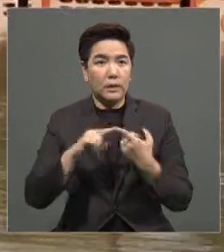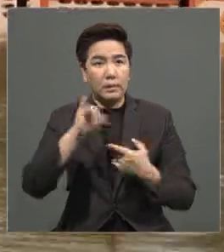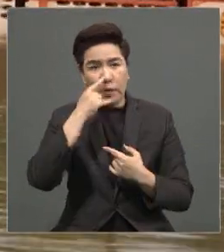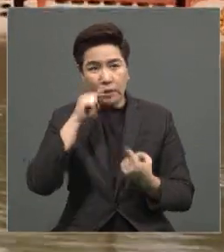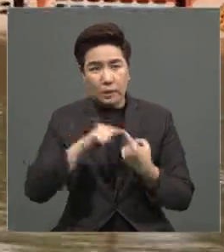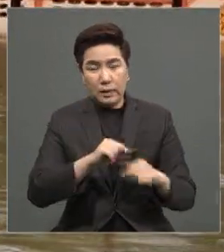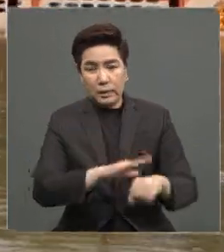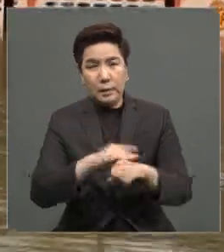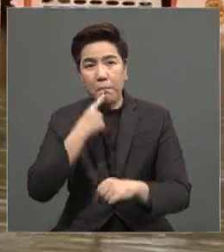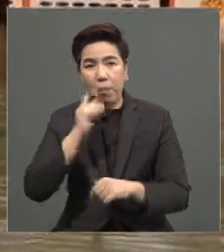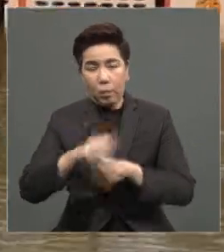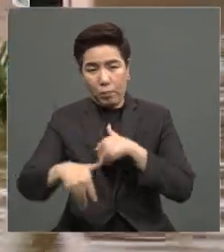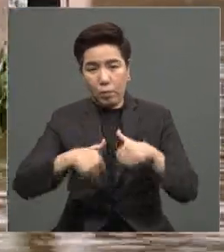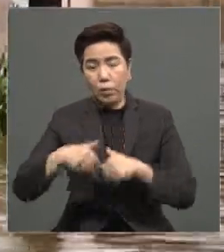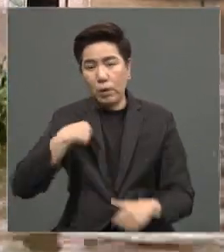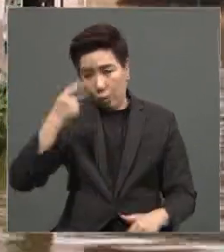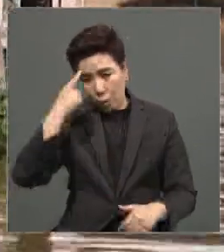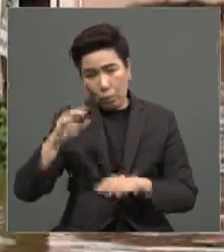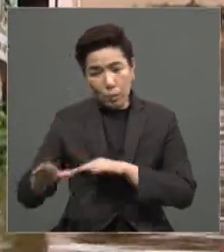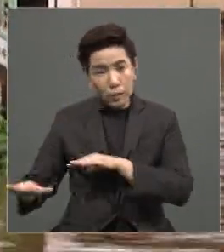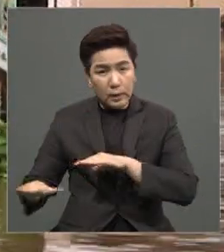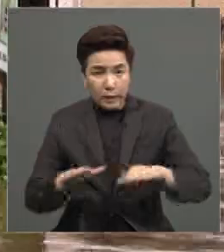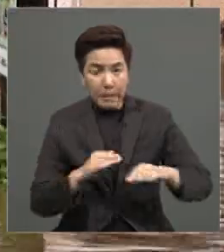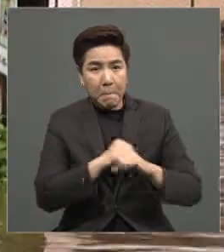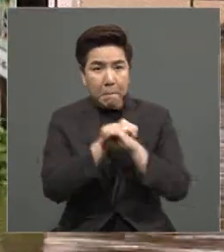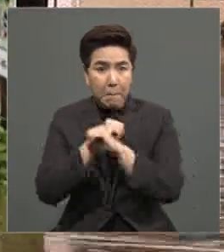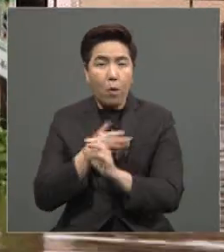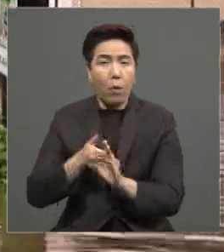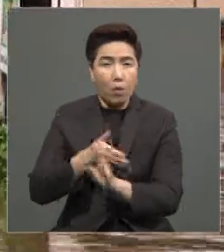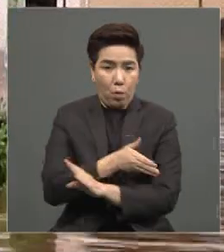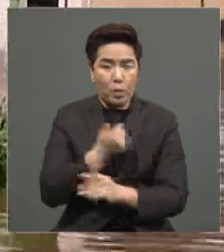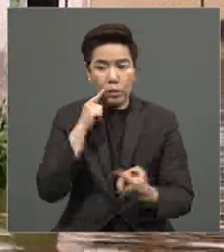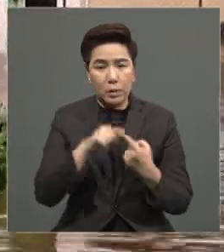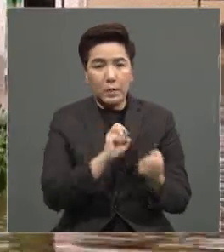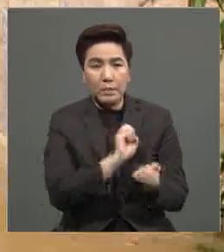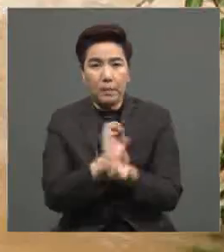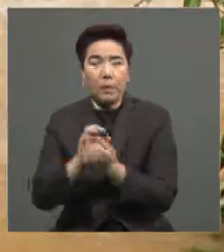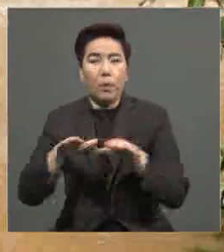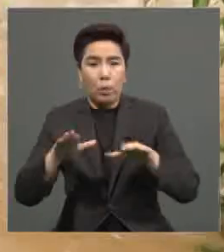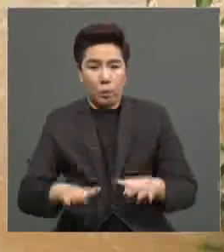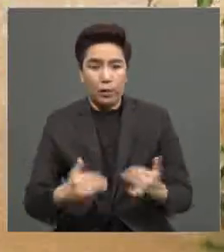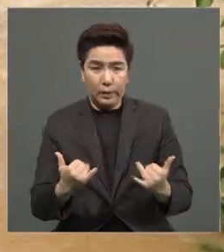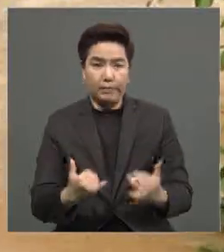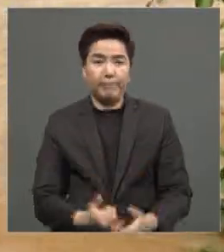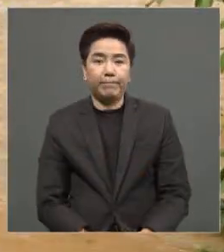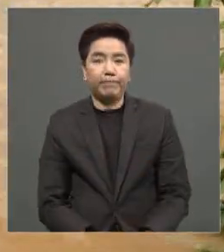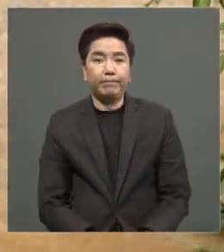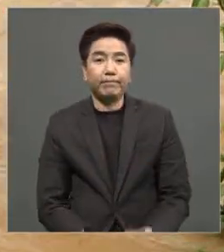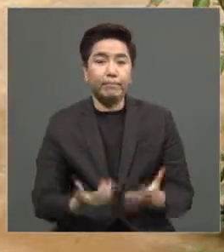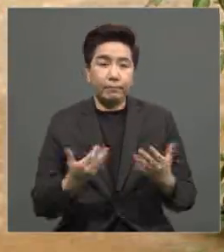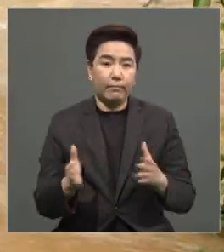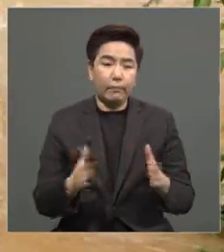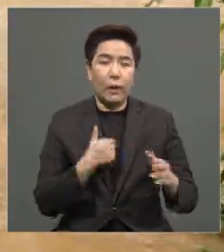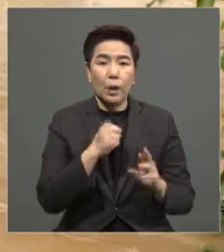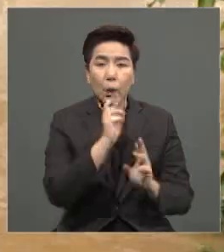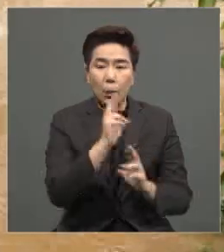ย้ำในการแจ้งเตือนประชาชนให้เตรียมในการรับมือล่วงหน้าเพื่อลดผลกระทบที่อาจจะเกิดขึ้นได้ครับนอกจากนี้ยังต้อง